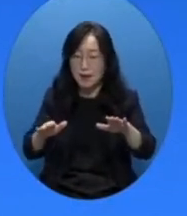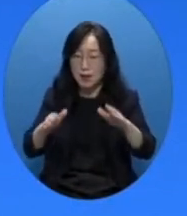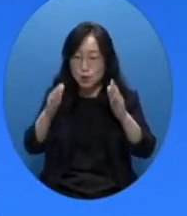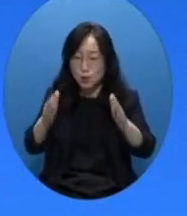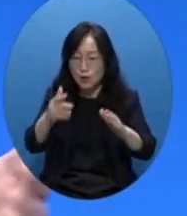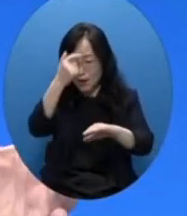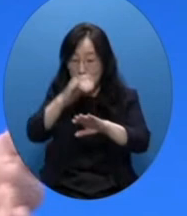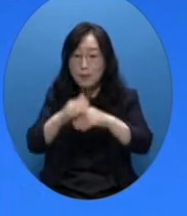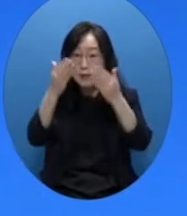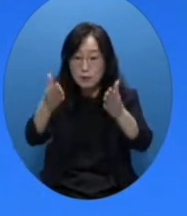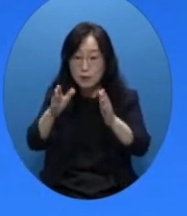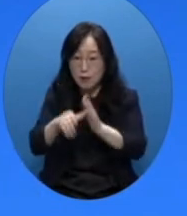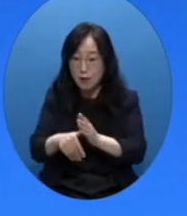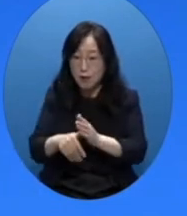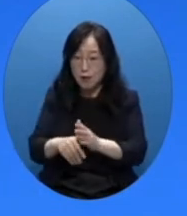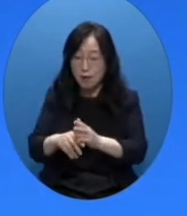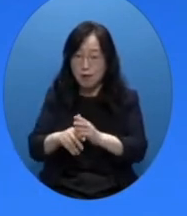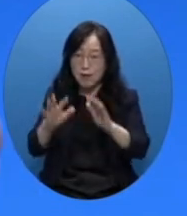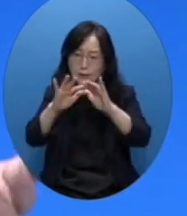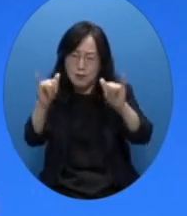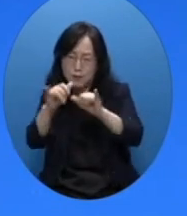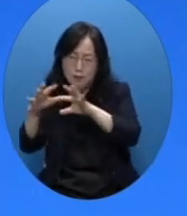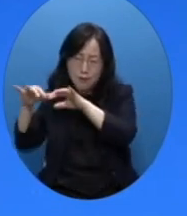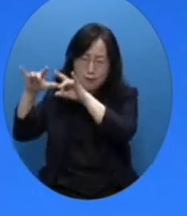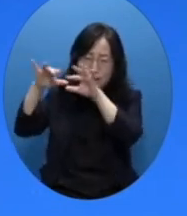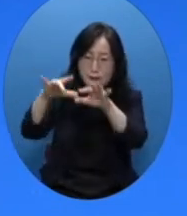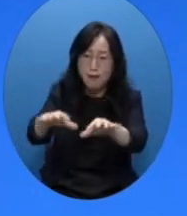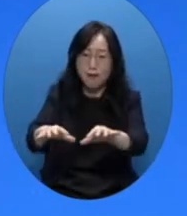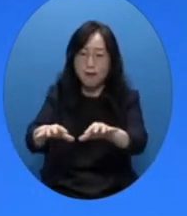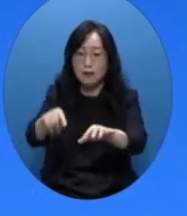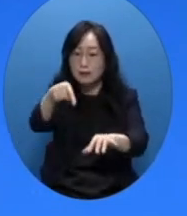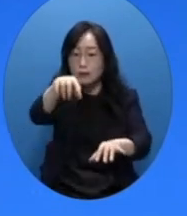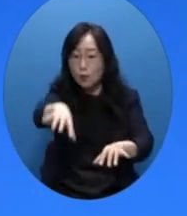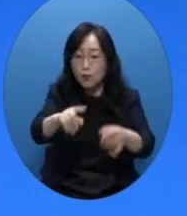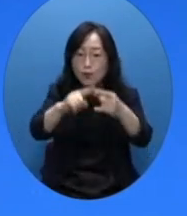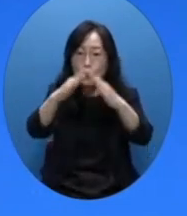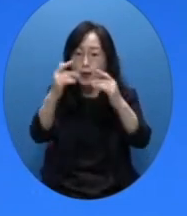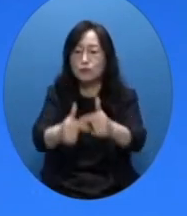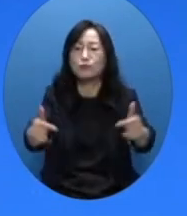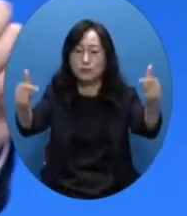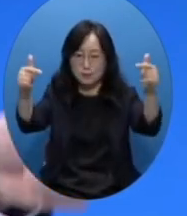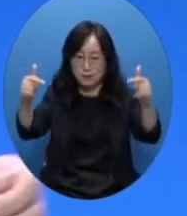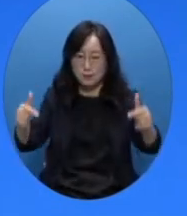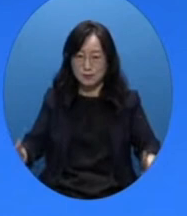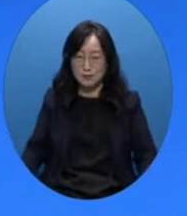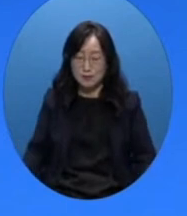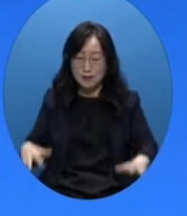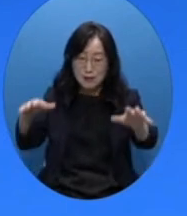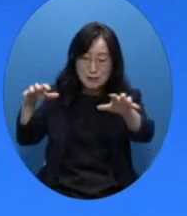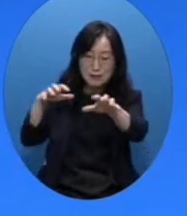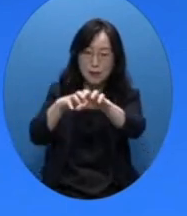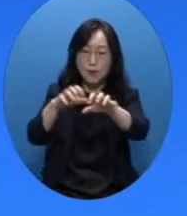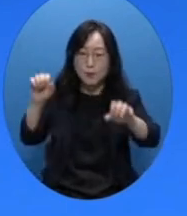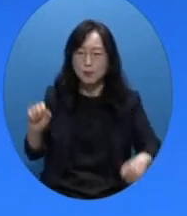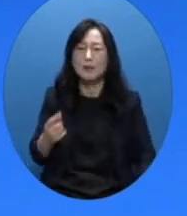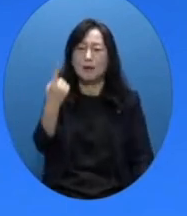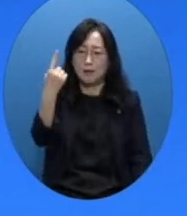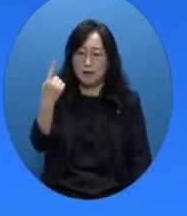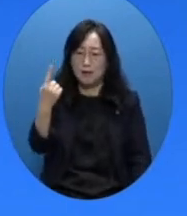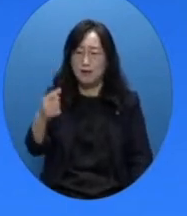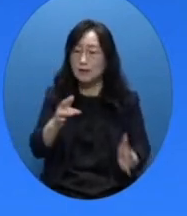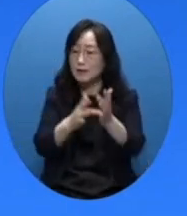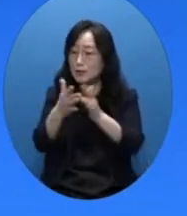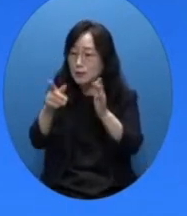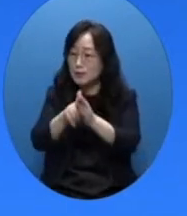막 사람들이 몰려와서 그 지역의 교회가 크게 부흥을 했습니다. 그 사고로 말미암아 예수 믿지